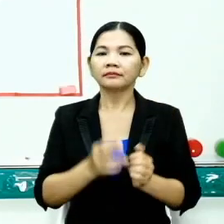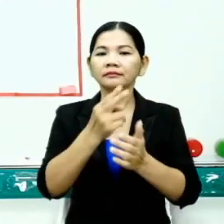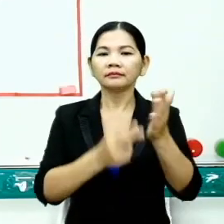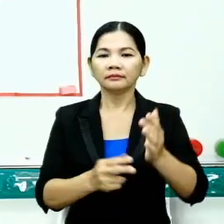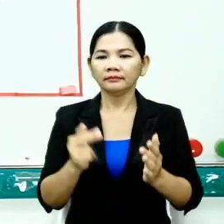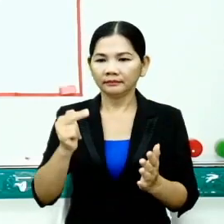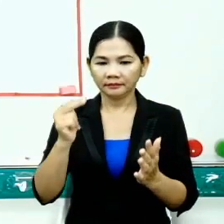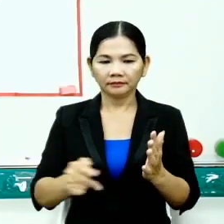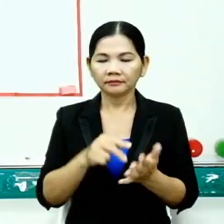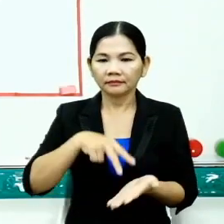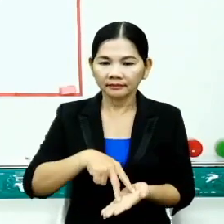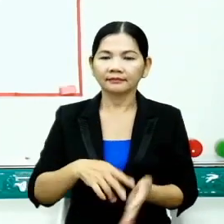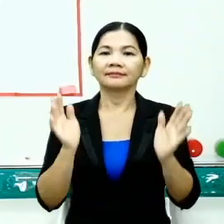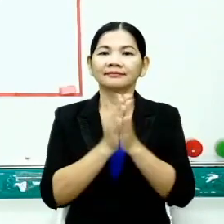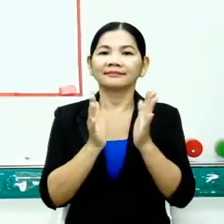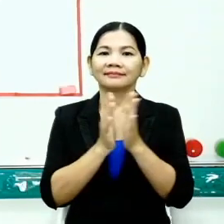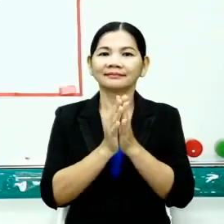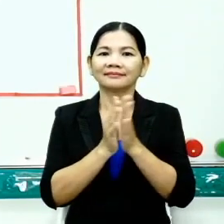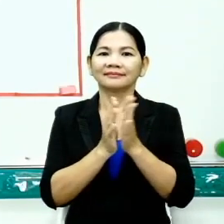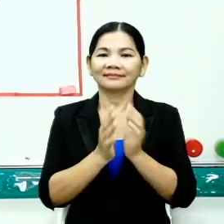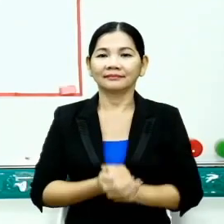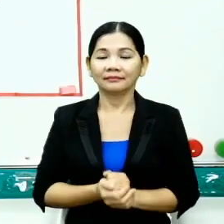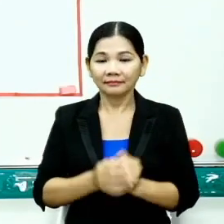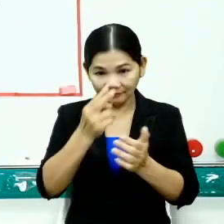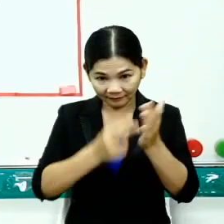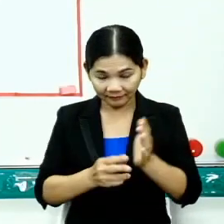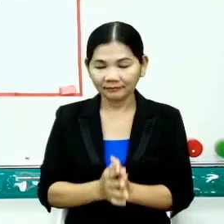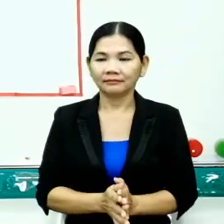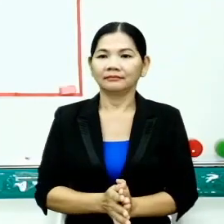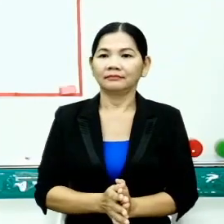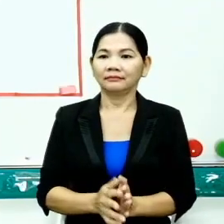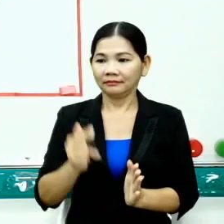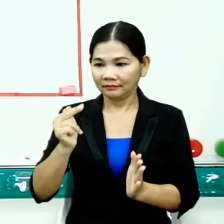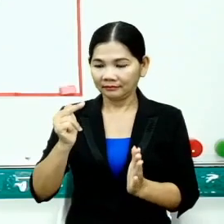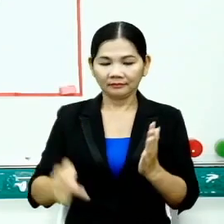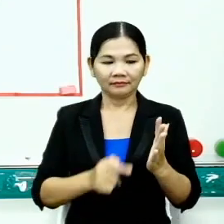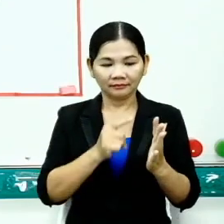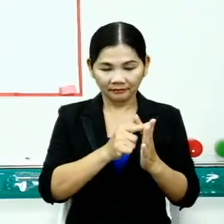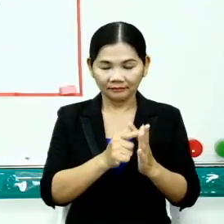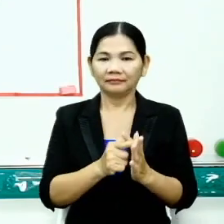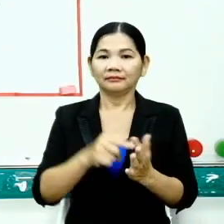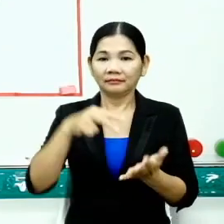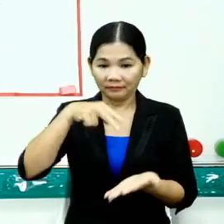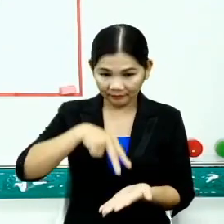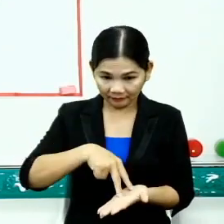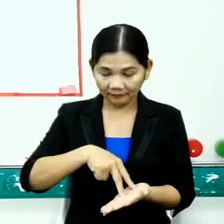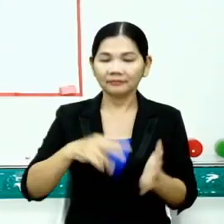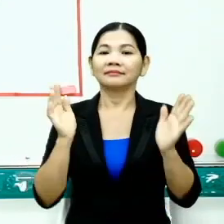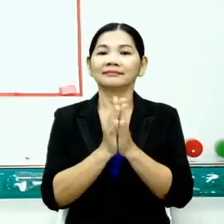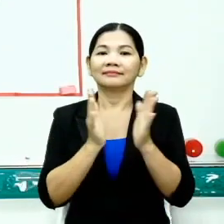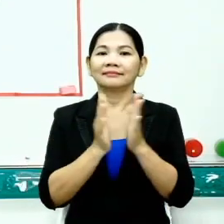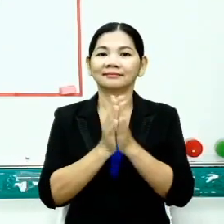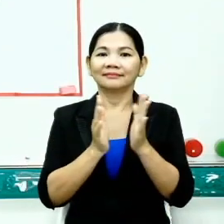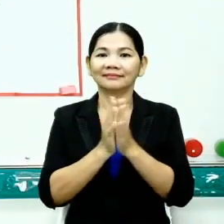ឈរទេះដៃអហេតុអ្វីបានជាទីទីឈរទេះដៃអកូន